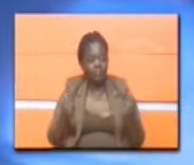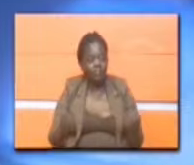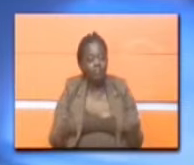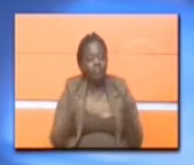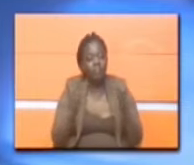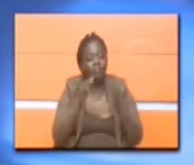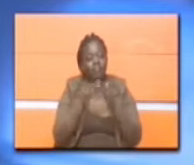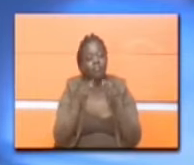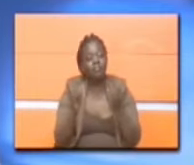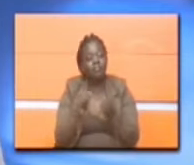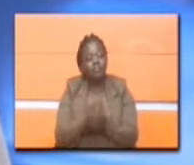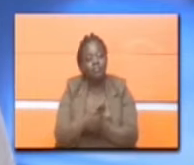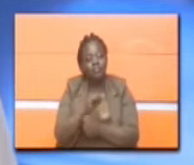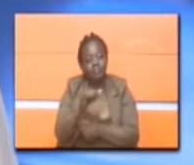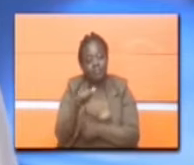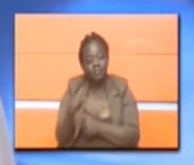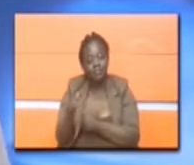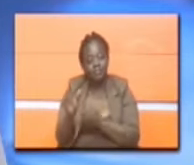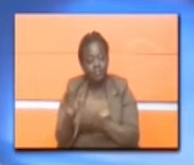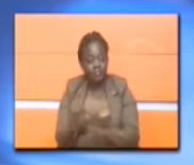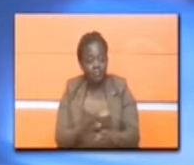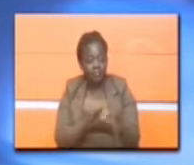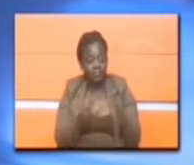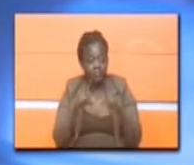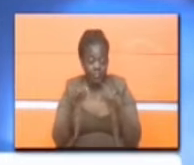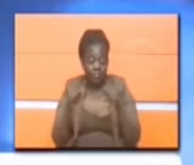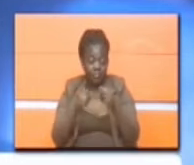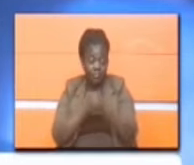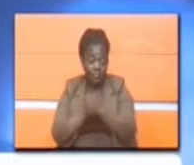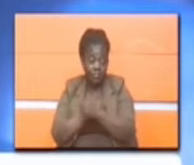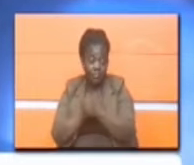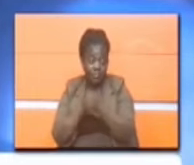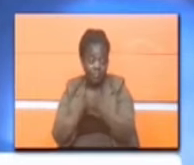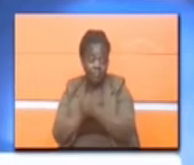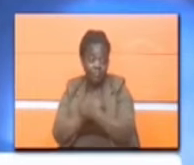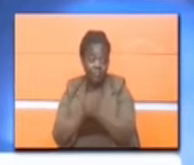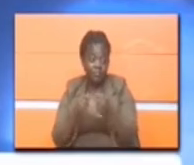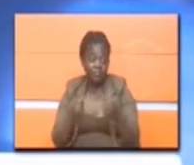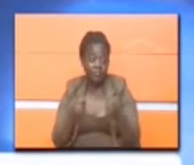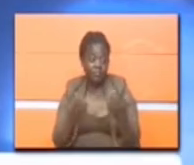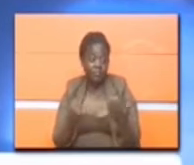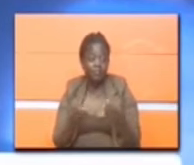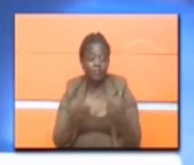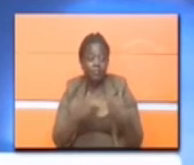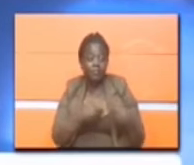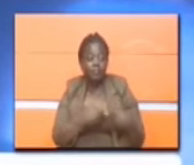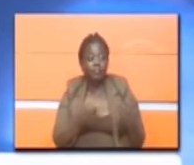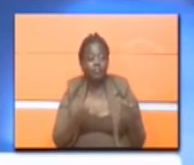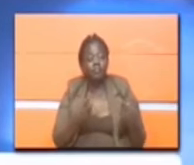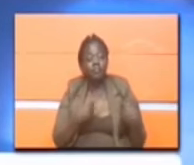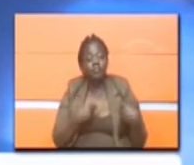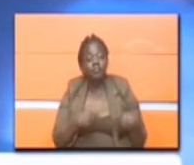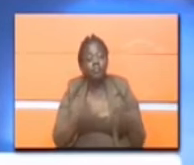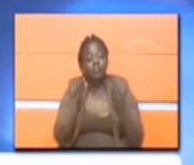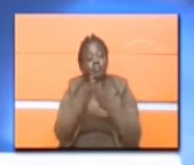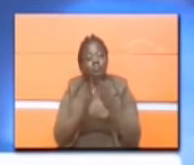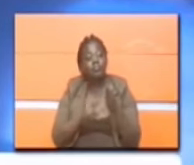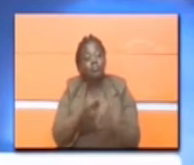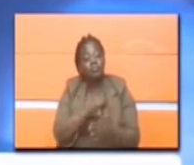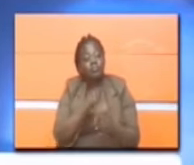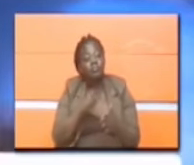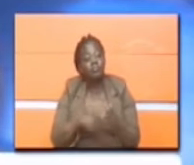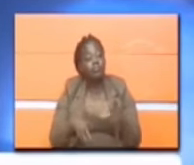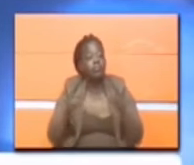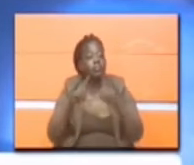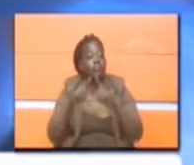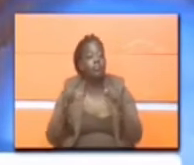okusasika. Waliwo abaliisa bannaabwe ekigambo okwagala okwagala yeggwe siiti mutima mukama yebazu ng'amwagaza